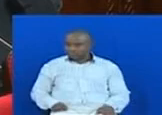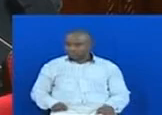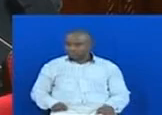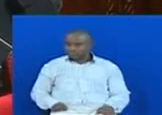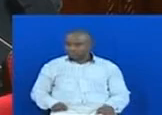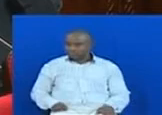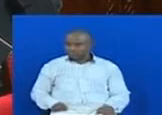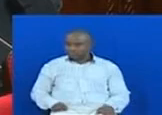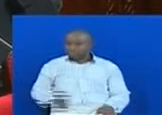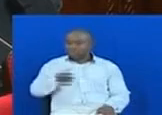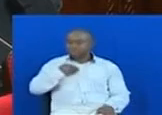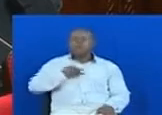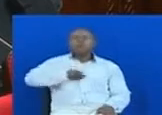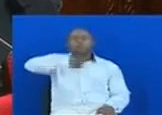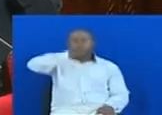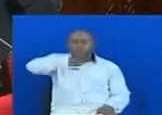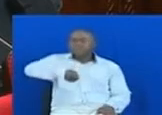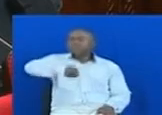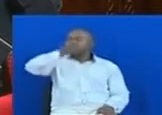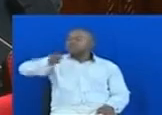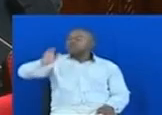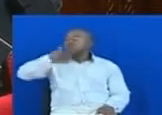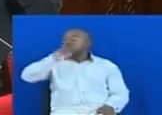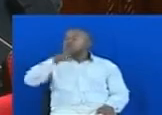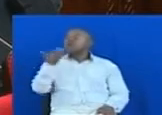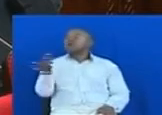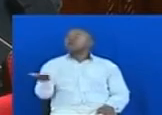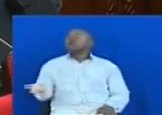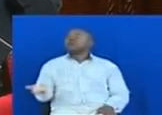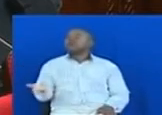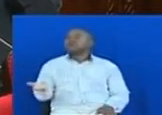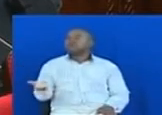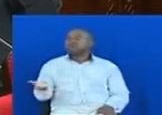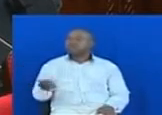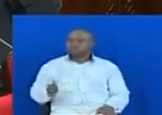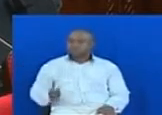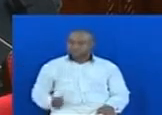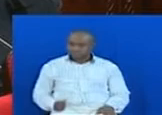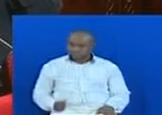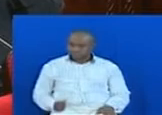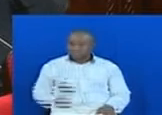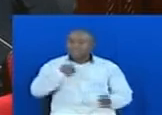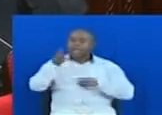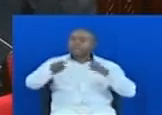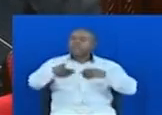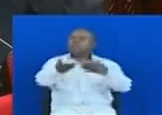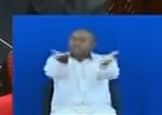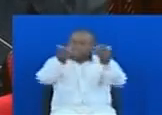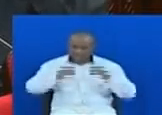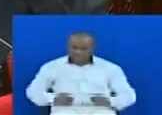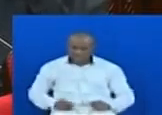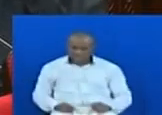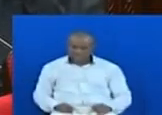Tutakuwa tunapongeza, tunapongeza. Baada ya miaka hii tunapongeza kitu gani? Aendelee tu.